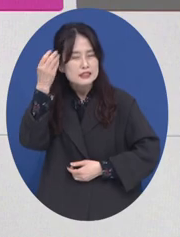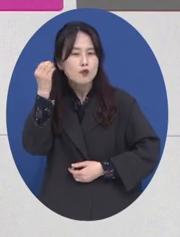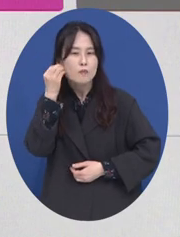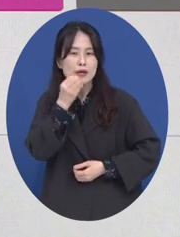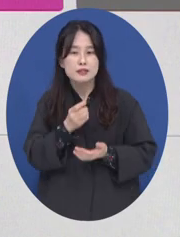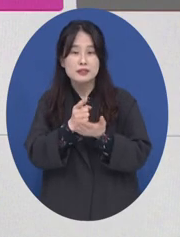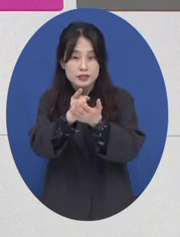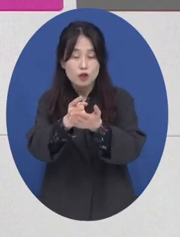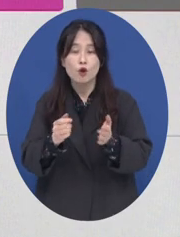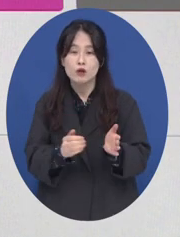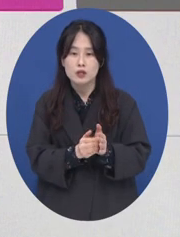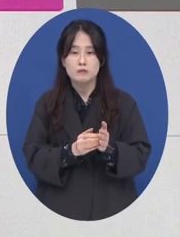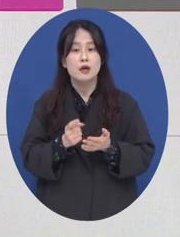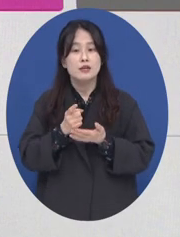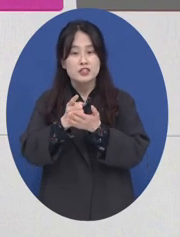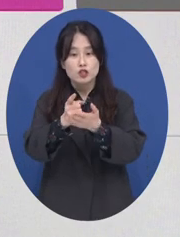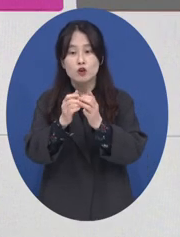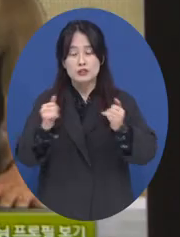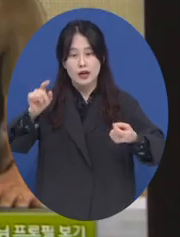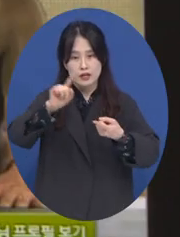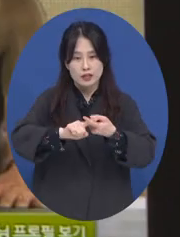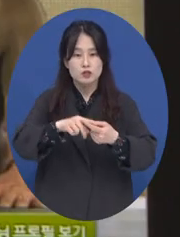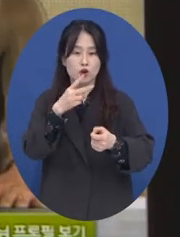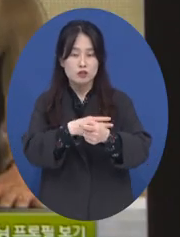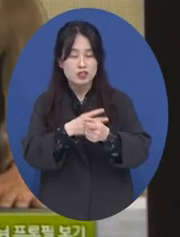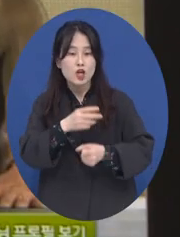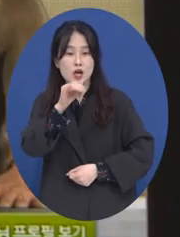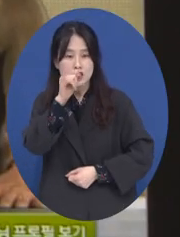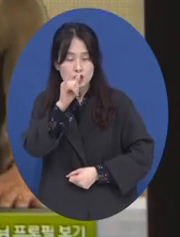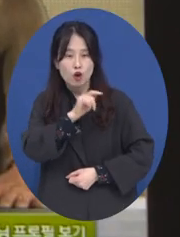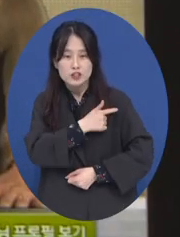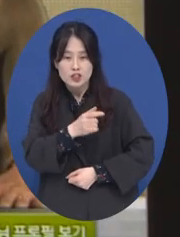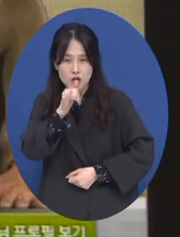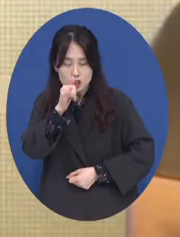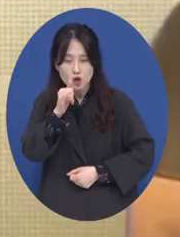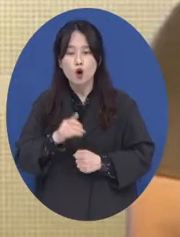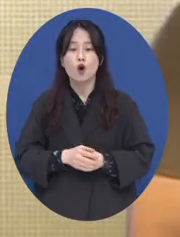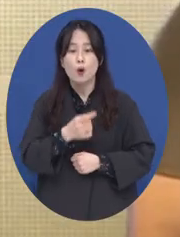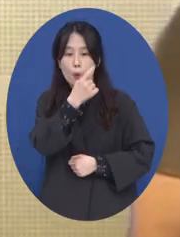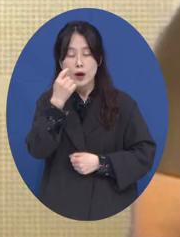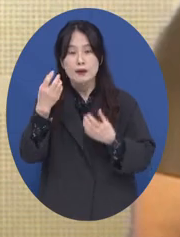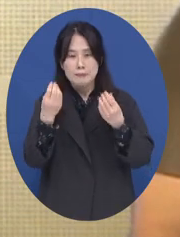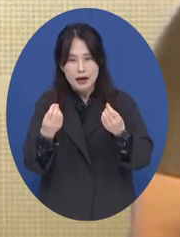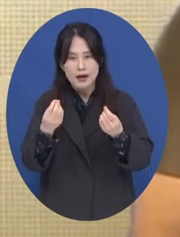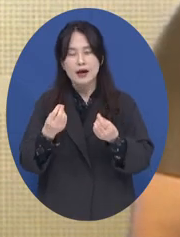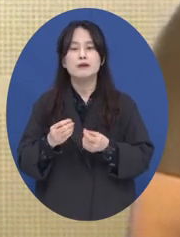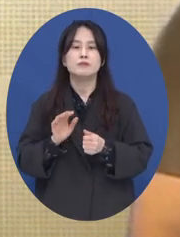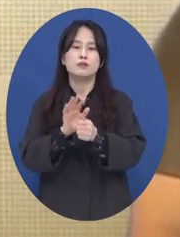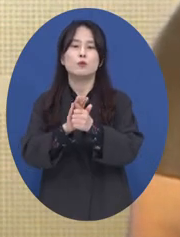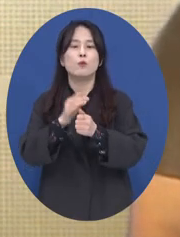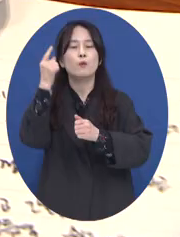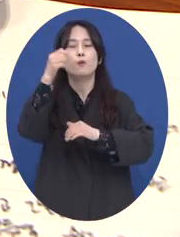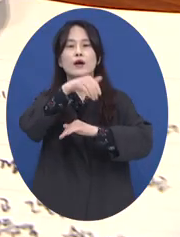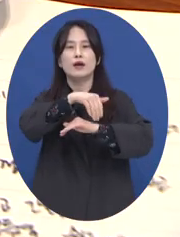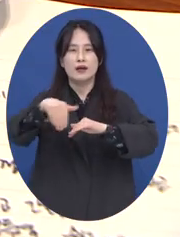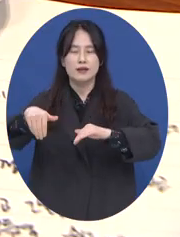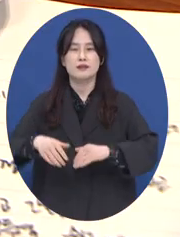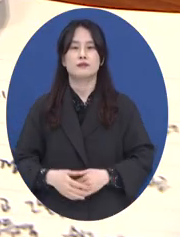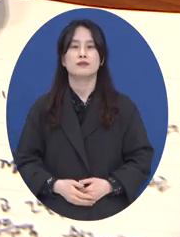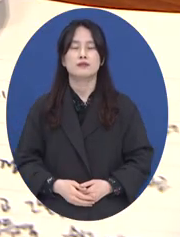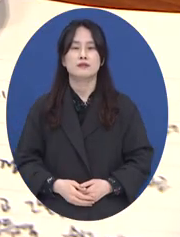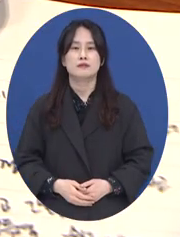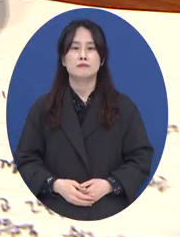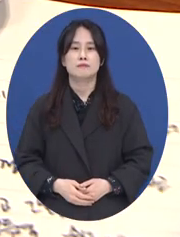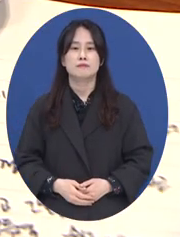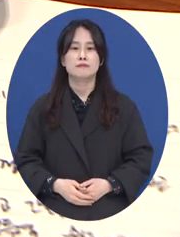사이트에서 신청할 수 있으며 도는 신청자에 교사 자격 여부와 원격 수업 시스템 등을 확인한 후 제공할 방침입니다